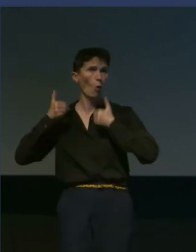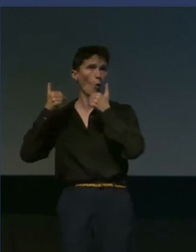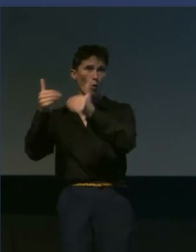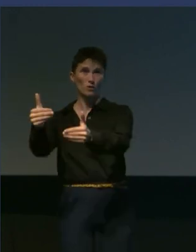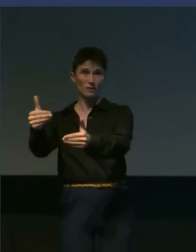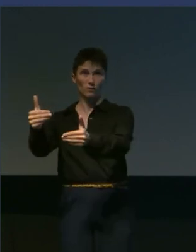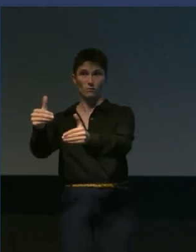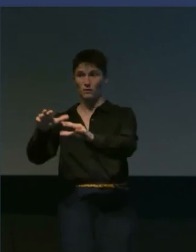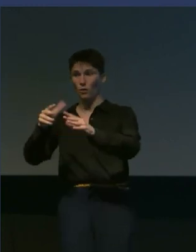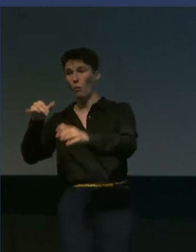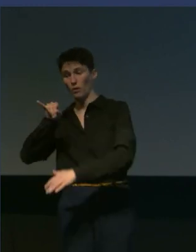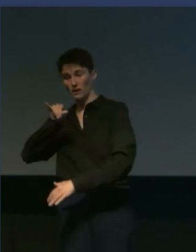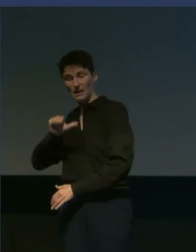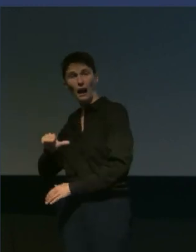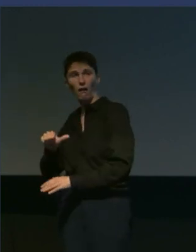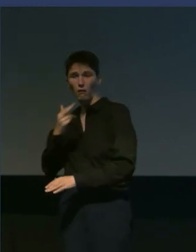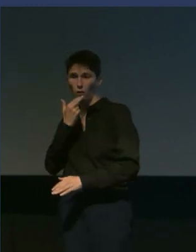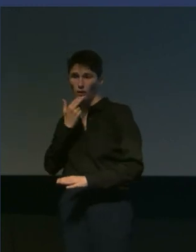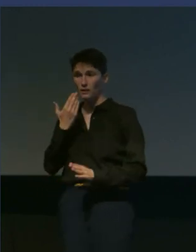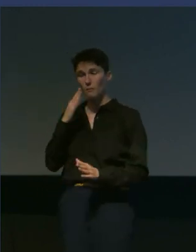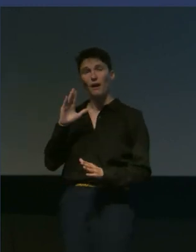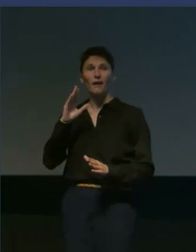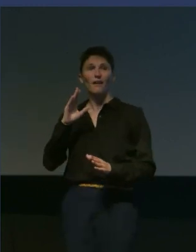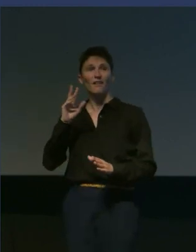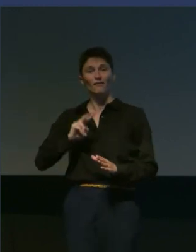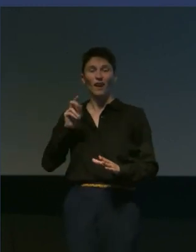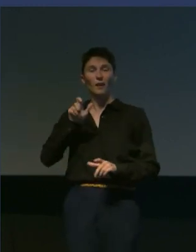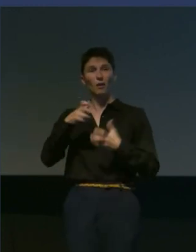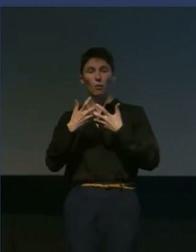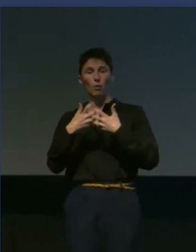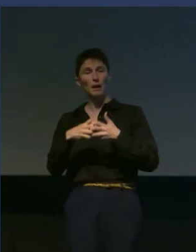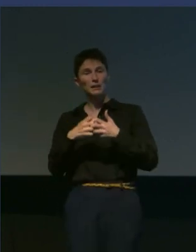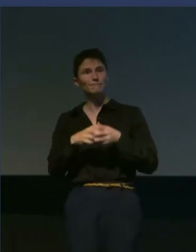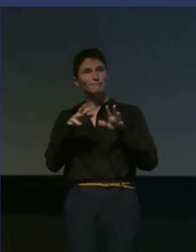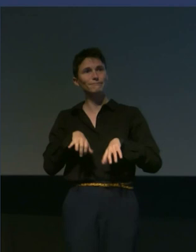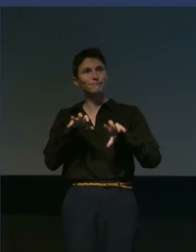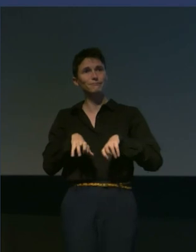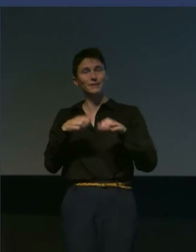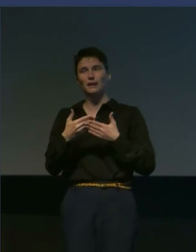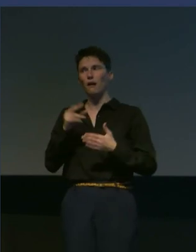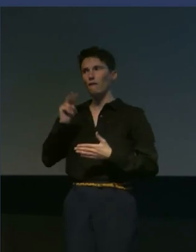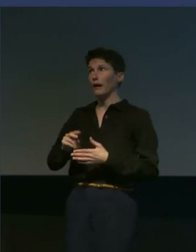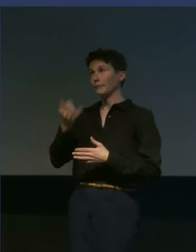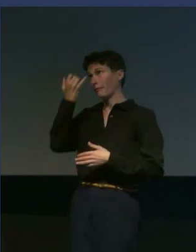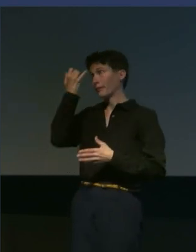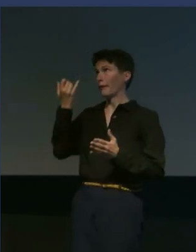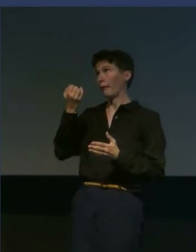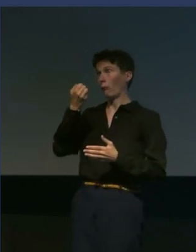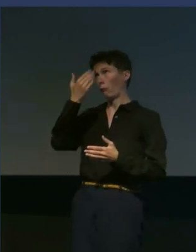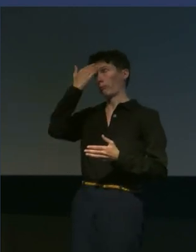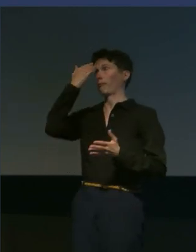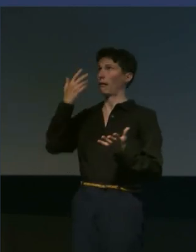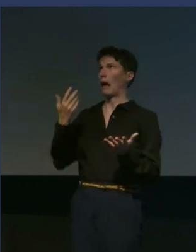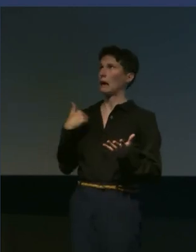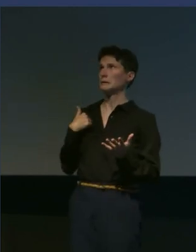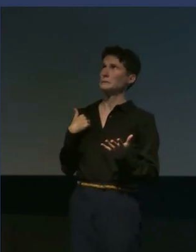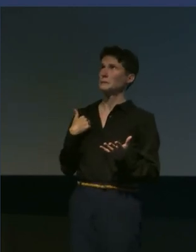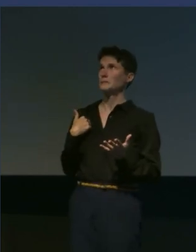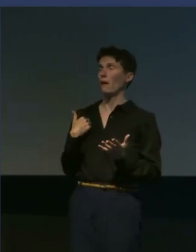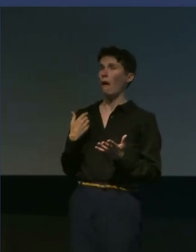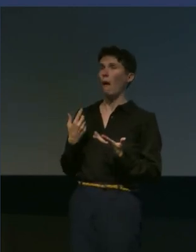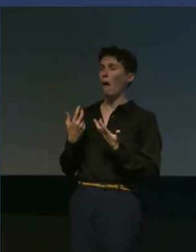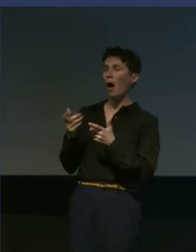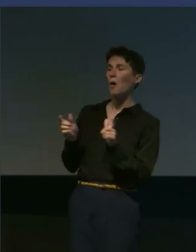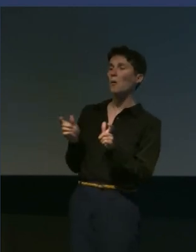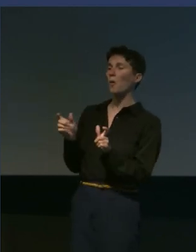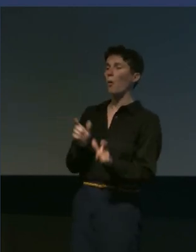êtres humains d'avoir des machines. Mais je sais que tu as une idée reçue aussi d'avoir peur de ces machines-là. Sur le comptoir de le contrôle, on débranche la prise, c'est